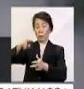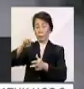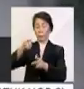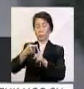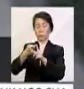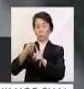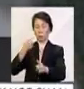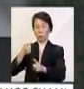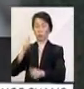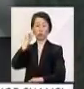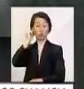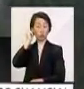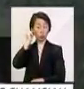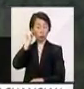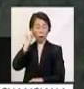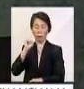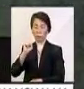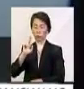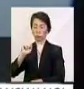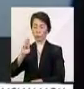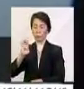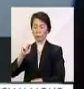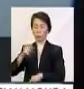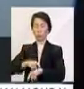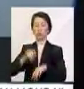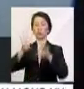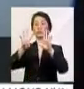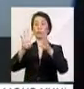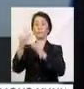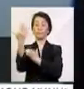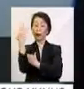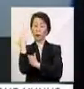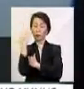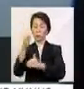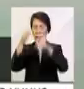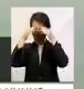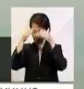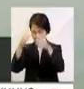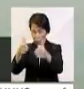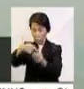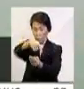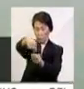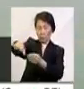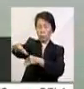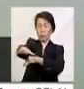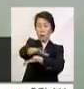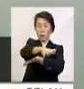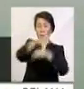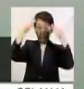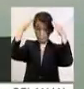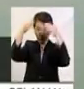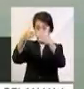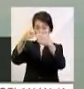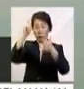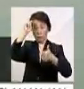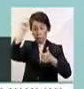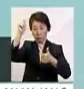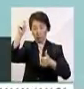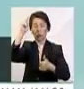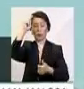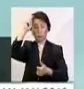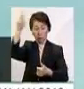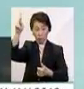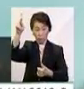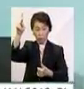Stesen Udara Maritim Subang pada jam 9 pagi. Tumpuan operasi di sekitar perairan negeri Pahang, Terengganu dan